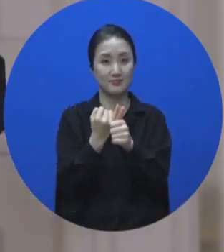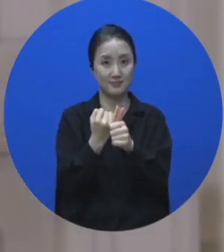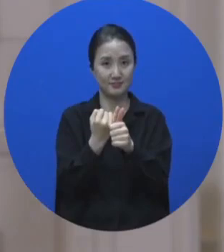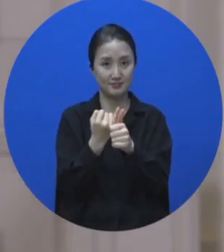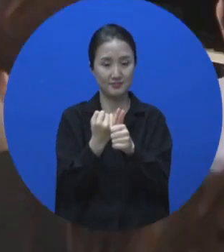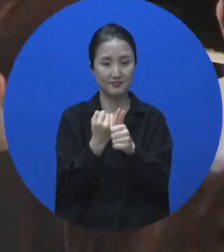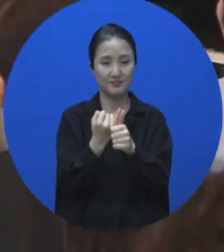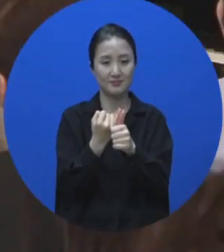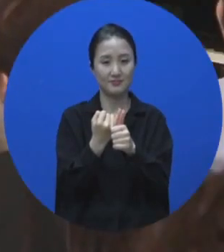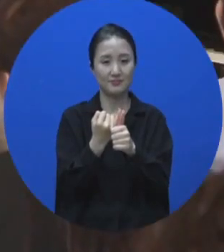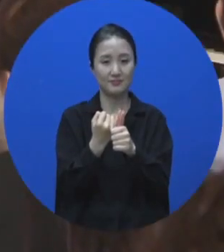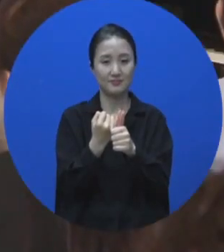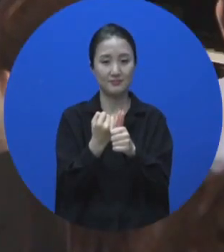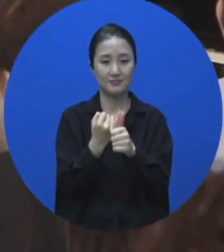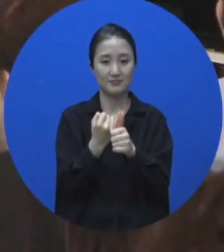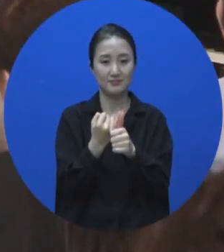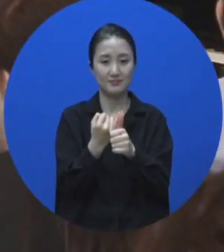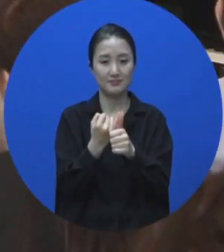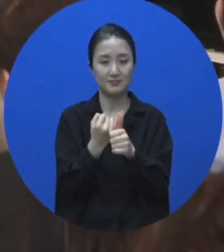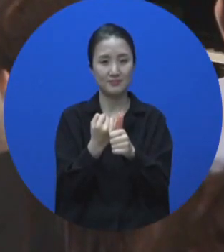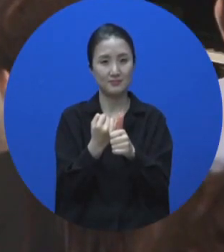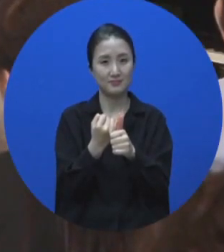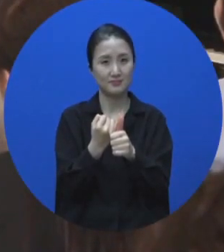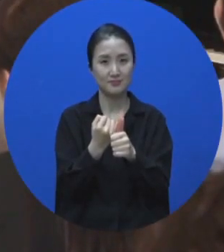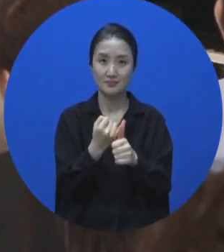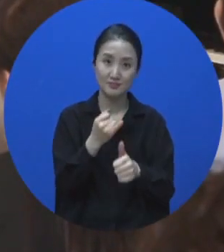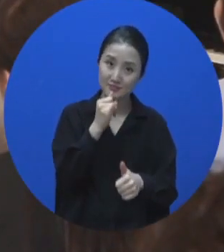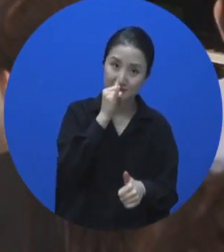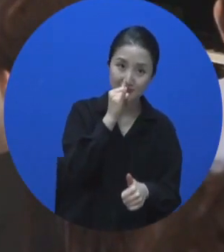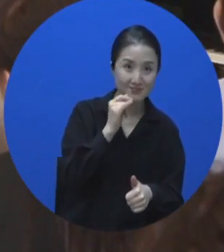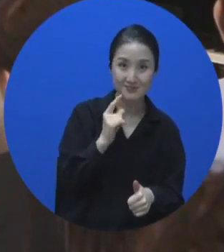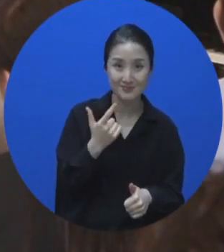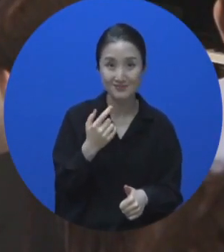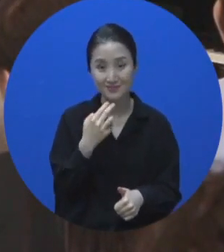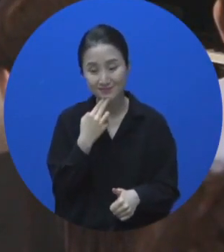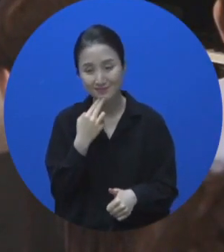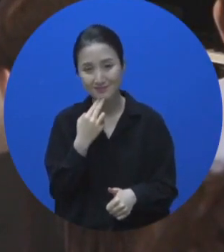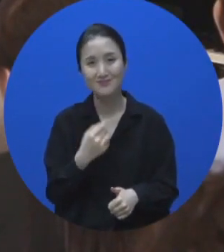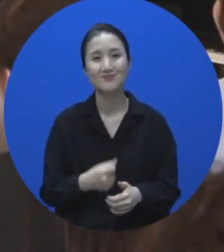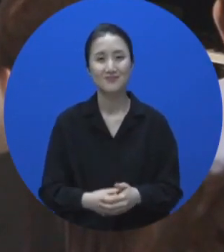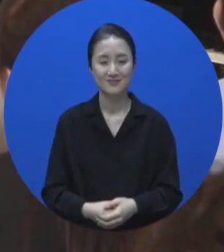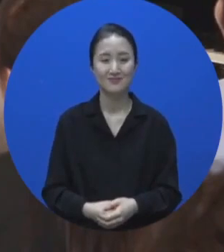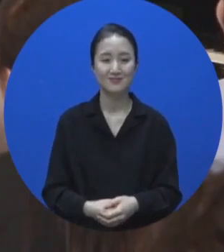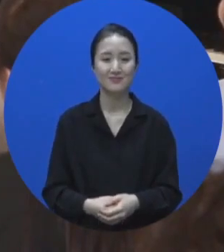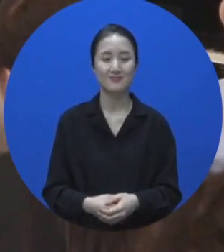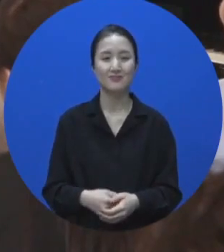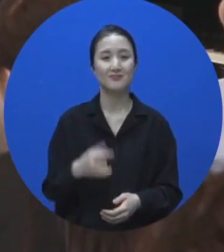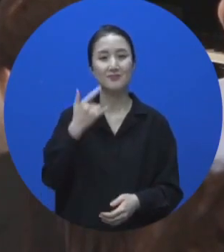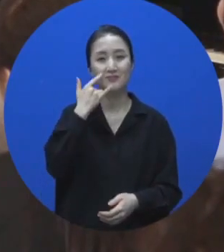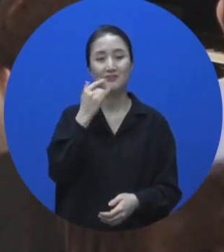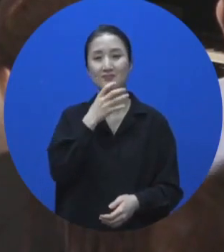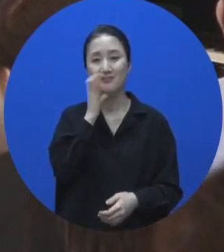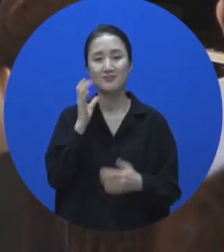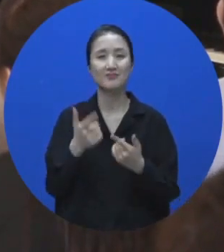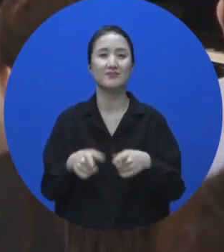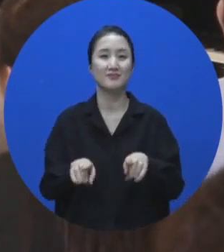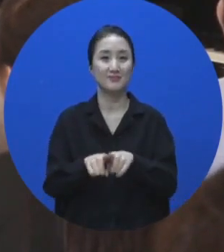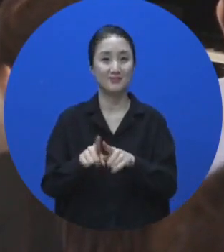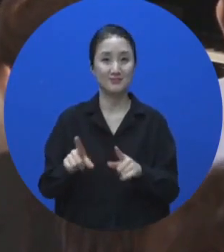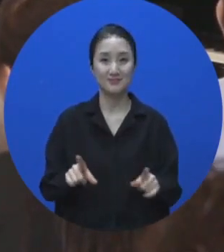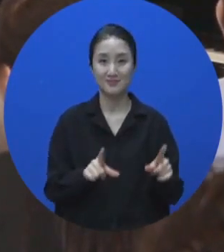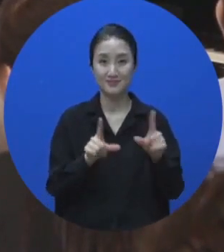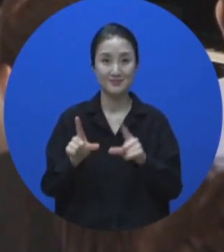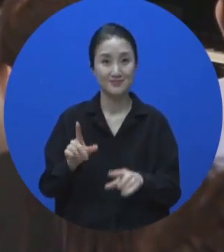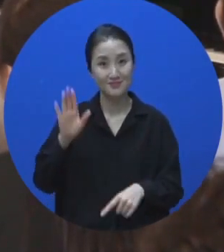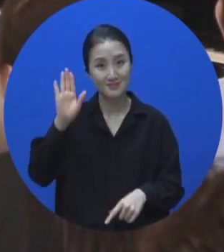요 신혼부부 어 신혼부부 어시 농부가 있을 것 같으면서도 없습니다 지금 얼굴에 그 다음에